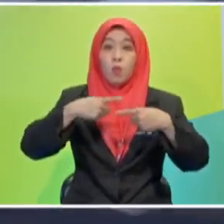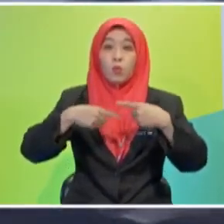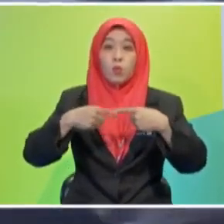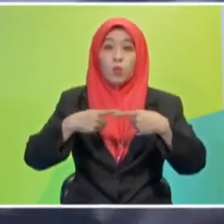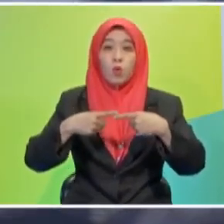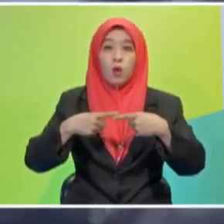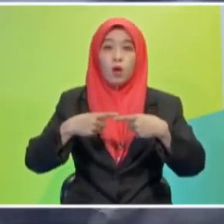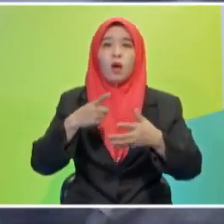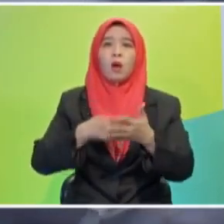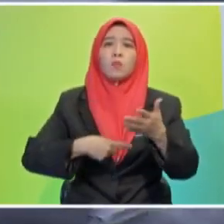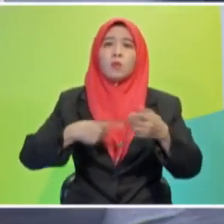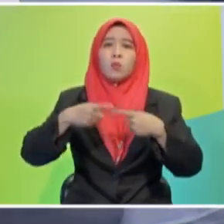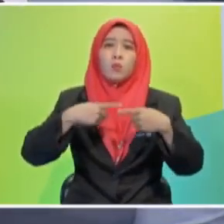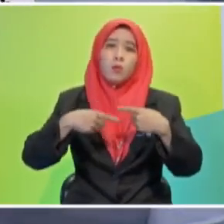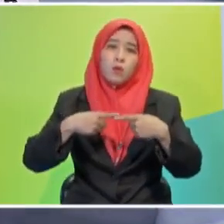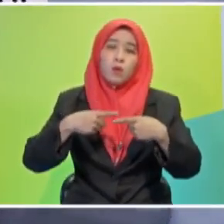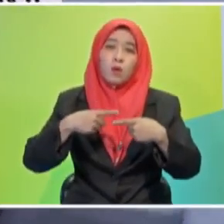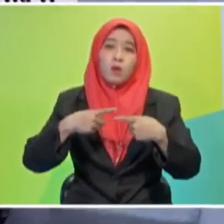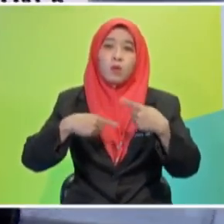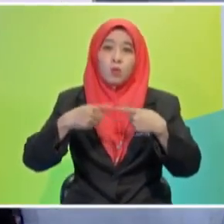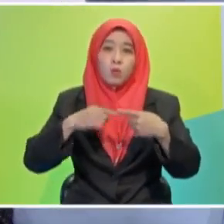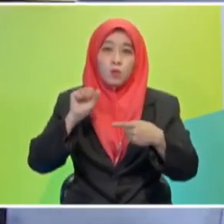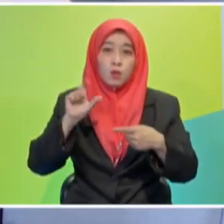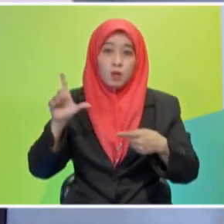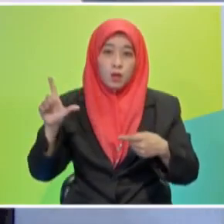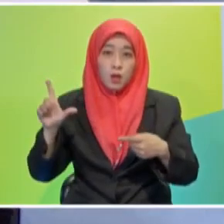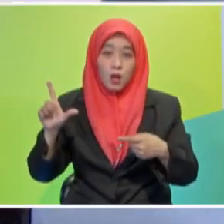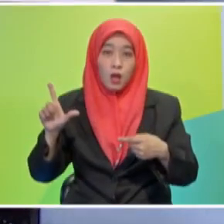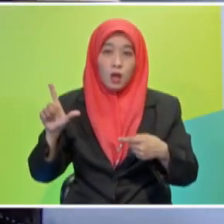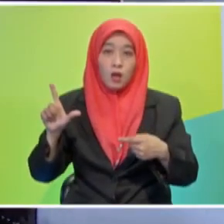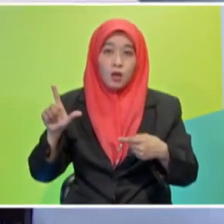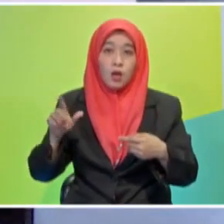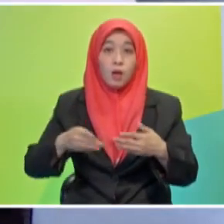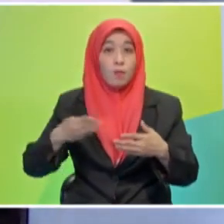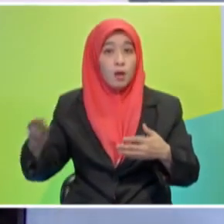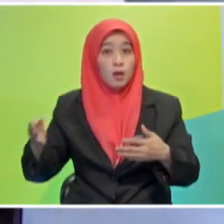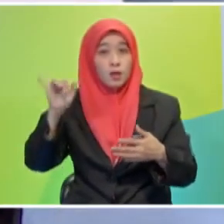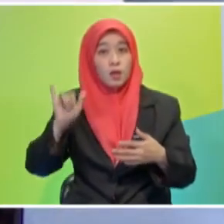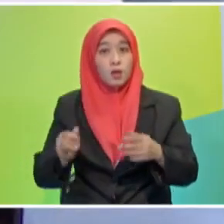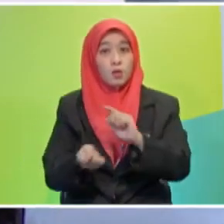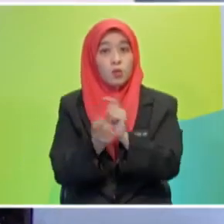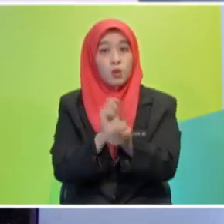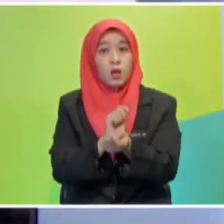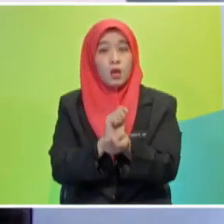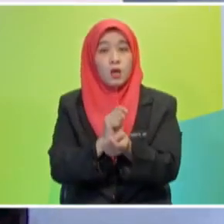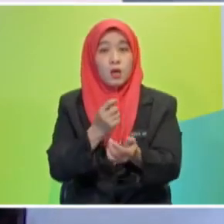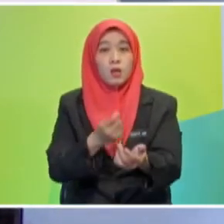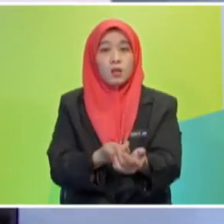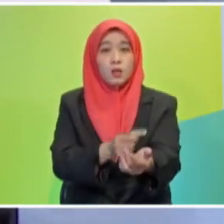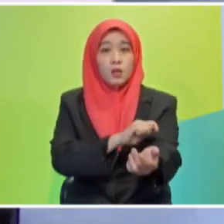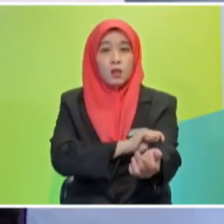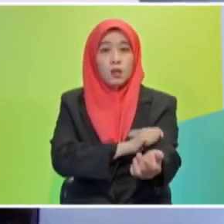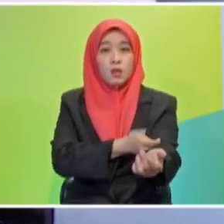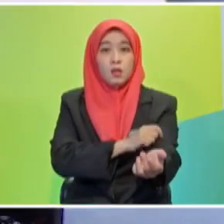motor? Motor ialah bahan yang menukarkan tenaga elektrik kepada tenaga kinetik